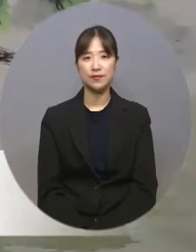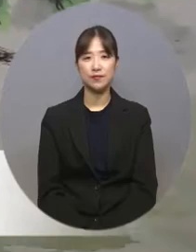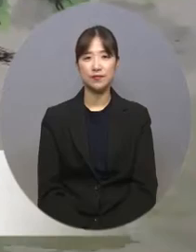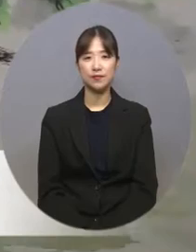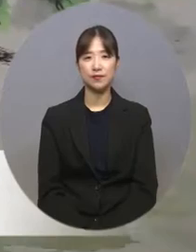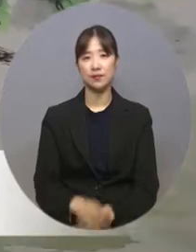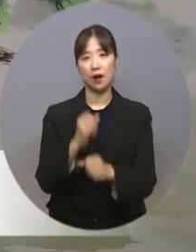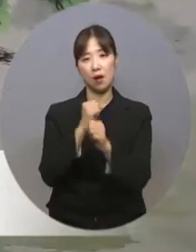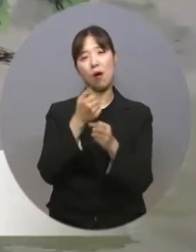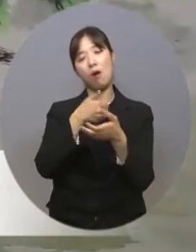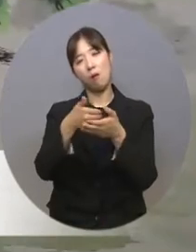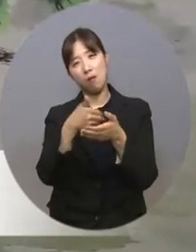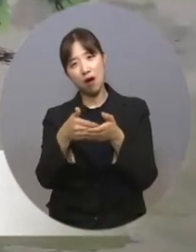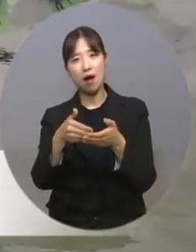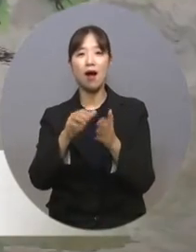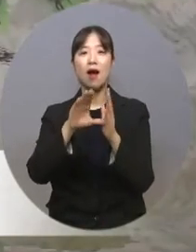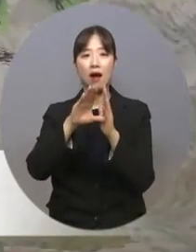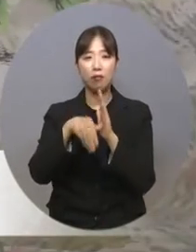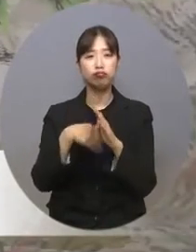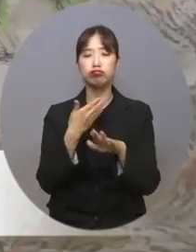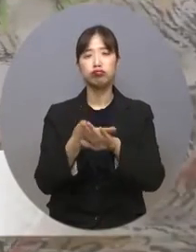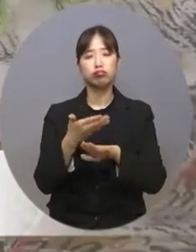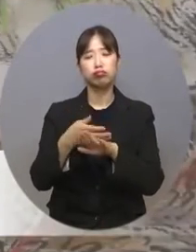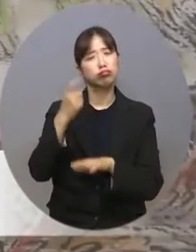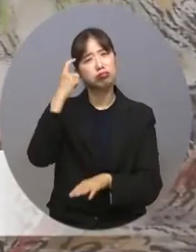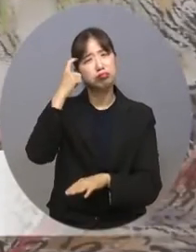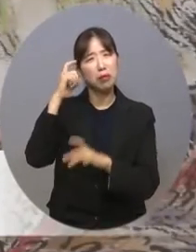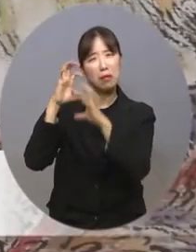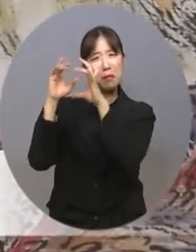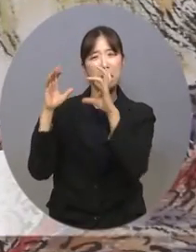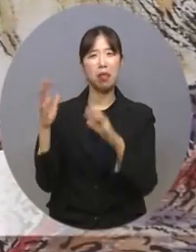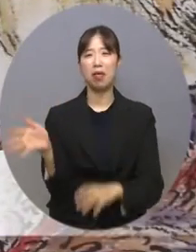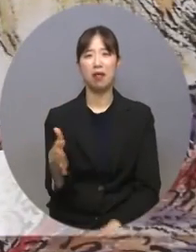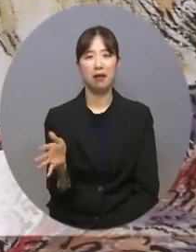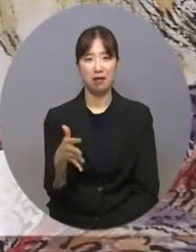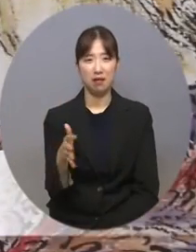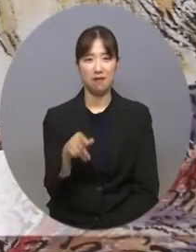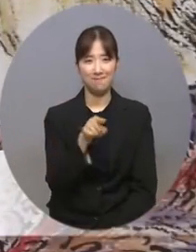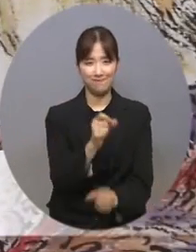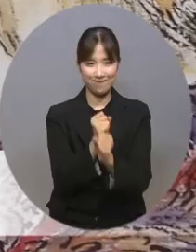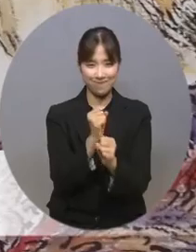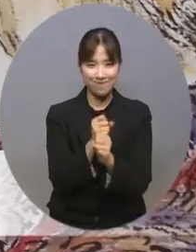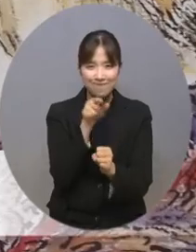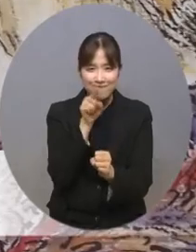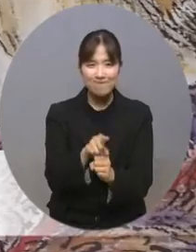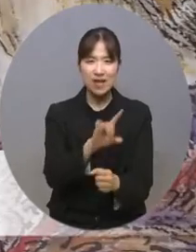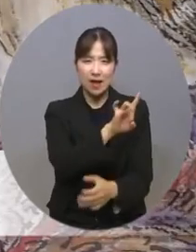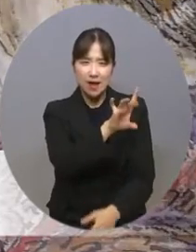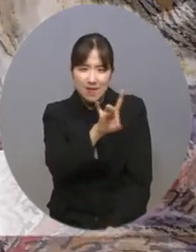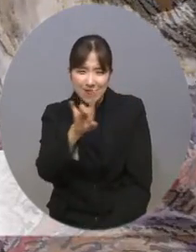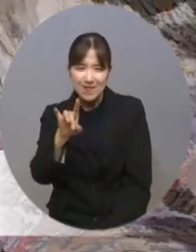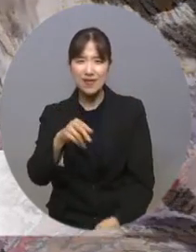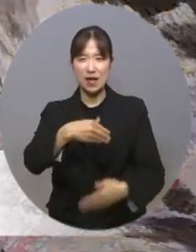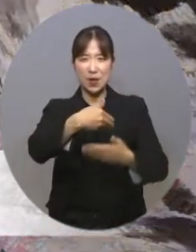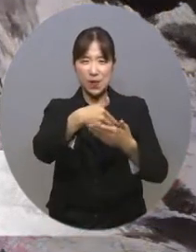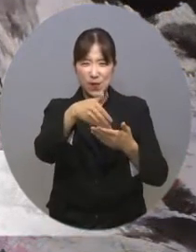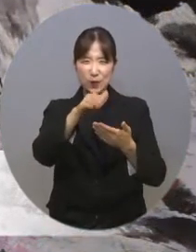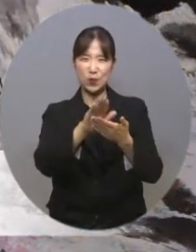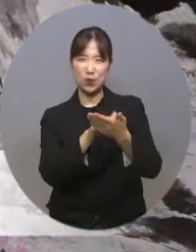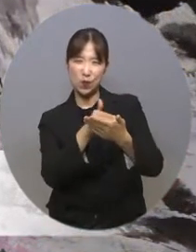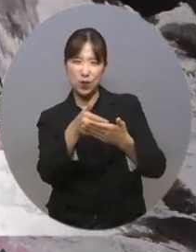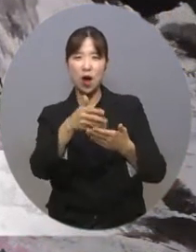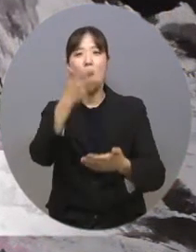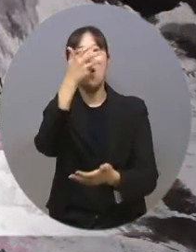작품 활동을 할 때는 뭐 다른 생각은 일체 하지도 않고 작품 하나하나 터치할 때마다 그 혼이 그